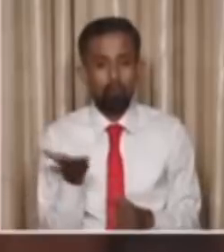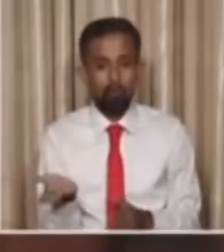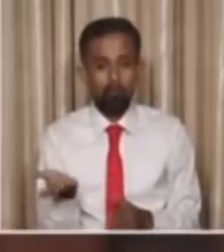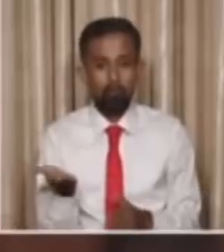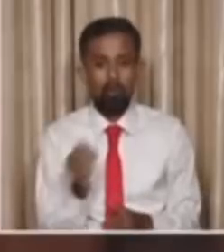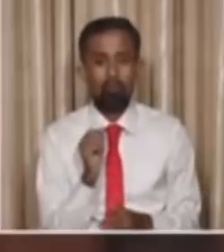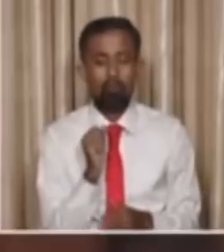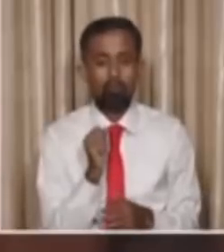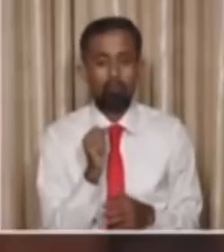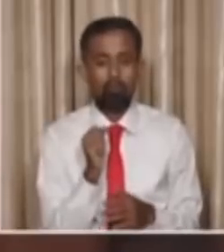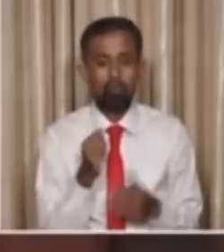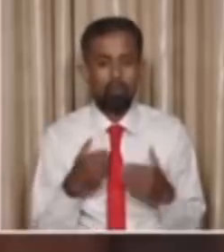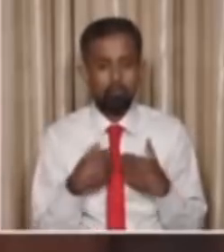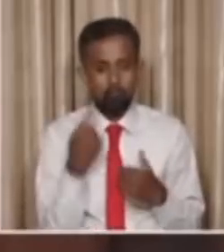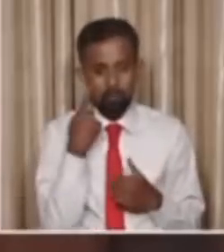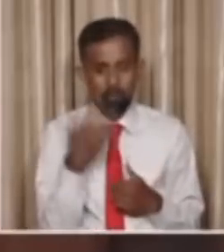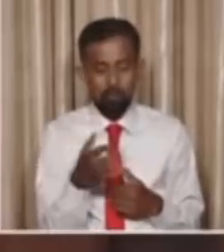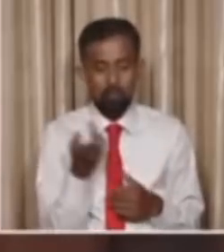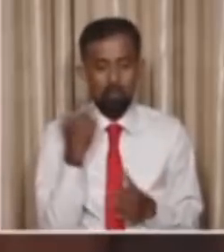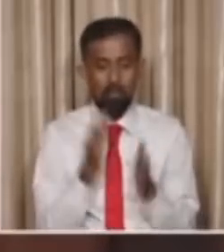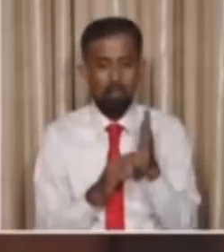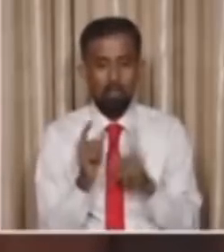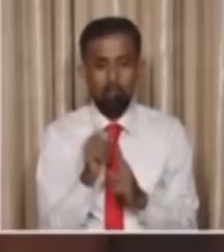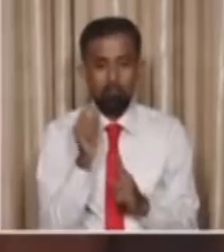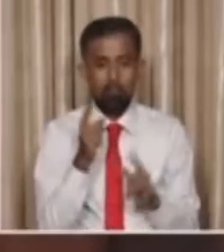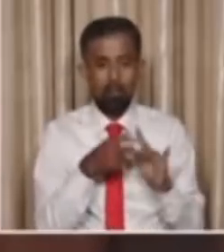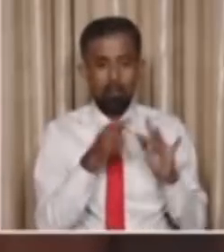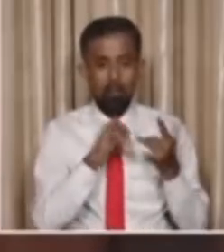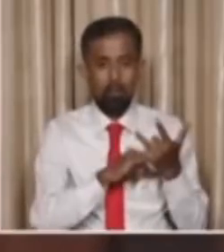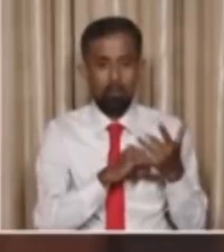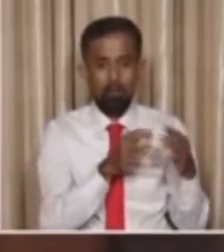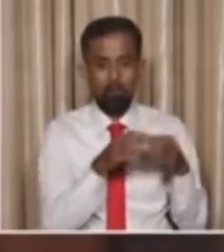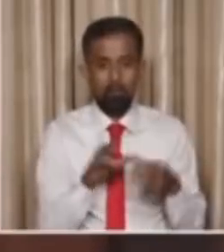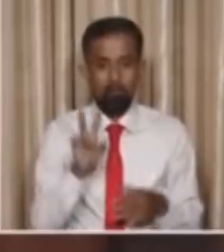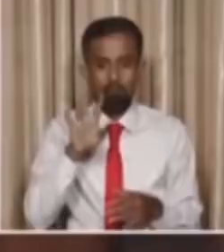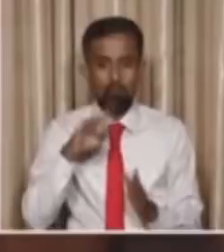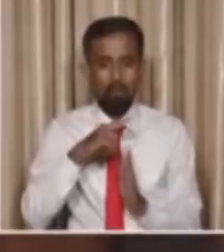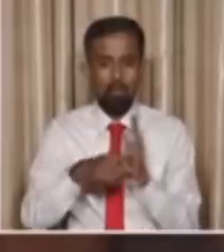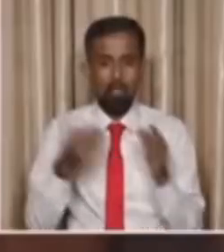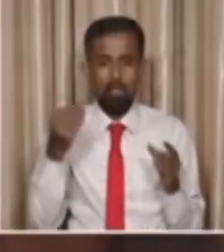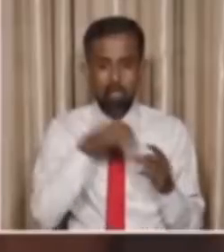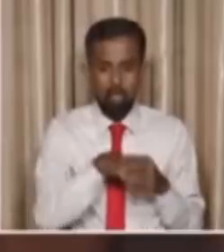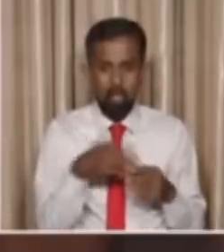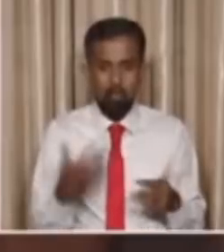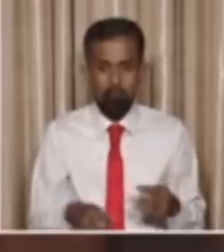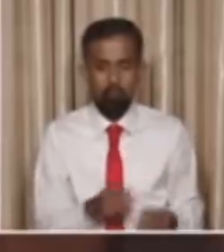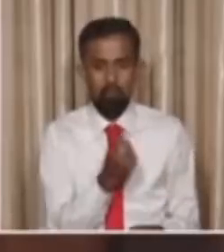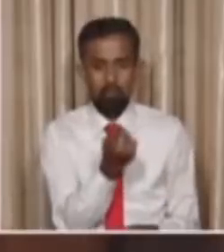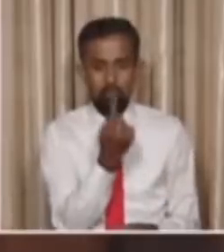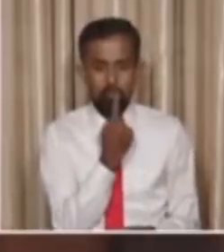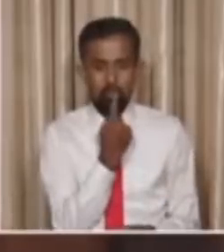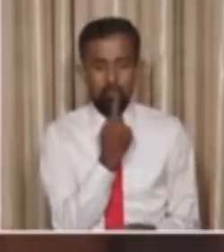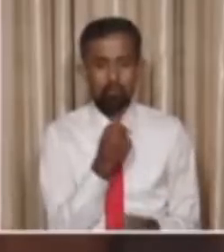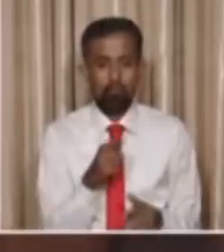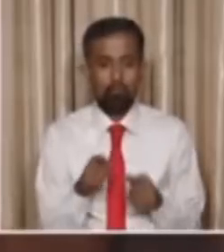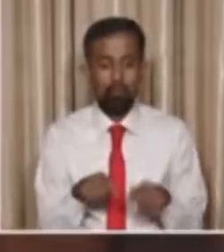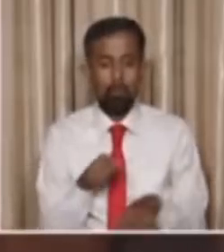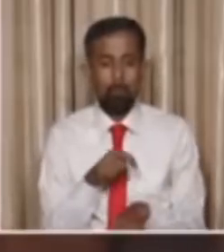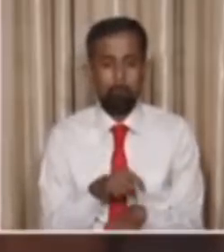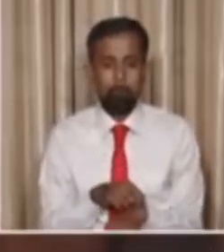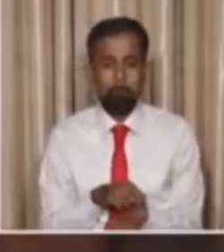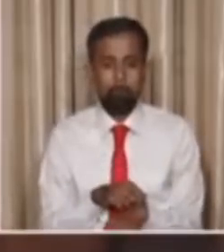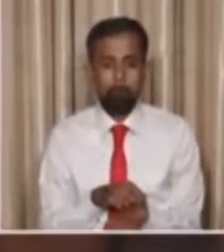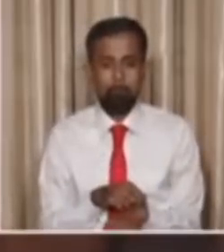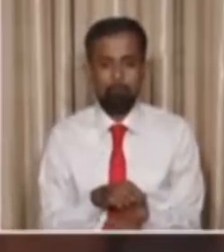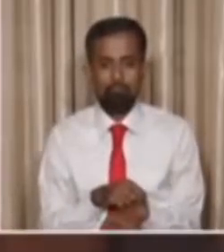මොකද්ද දන්නවද වෙන්න යන්නේ? මොකද අපි දැක්ක ඊයේ ඇමතිවරයෙක් කියනවා IS කණ්ඩායමක් 25ක් විතර රට ඇතුළට ඇවිල්ලා තියෙනවා කියලා ඇමතිවරයෙක් කිව්වා. ඉතින් ඒ වගේ අවස්ථාවක දැන්